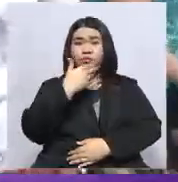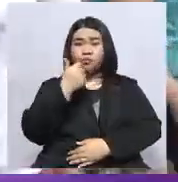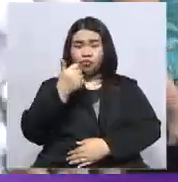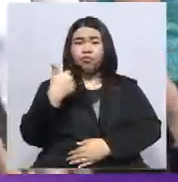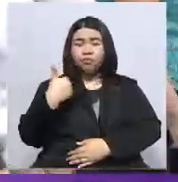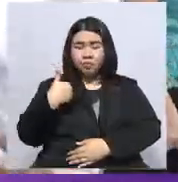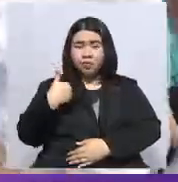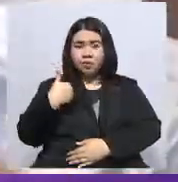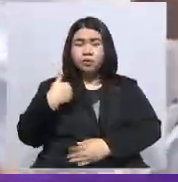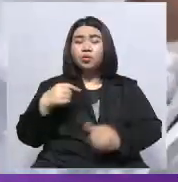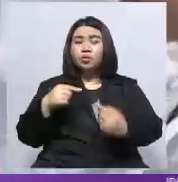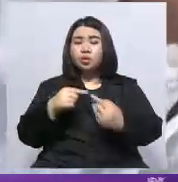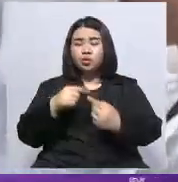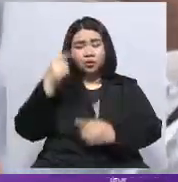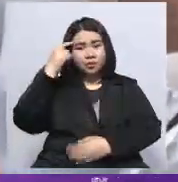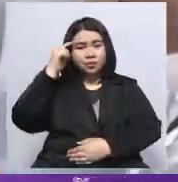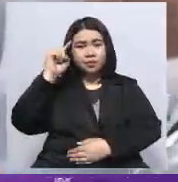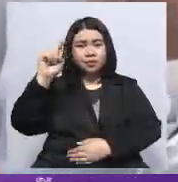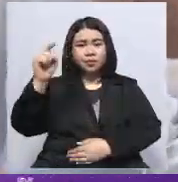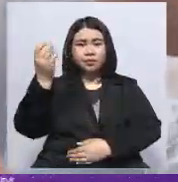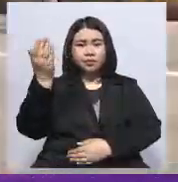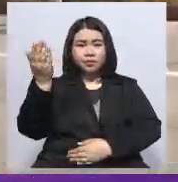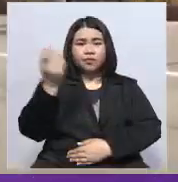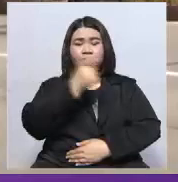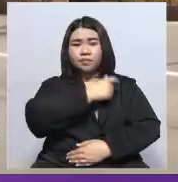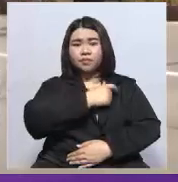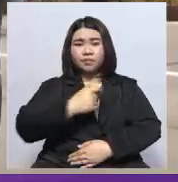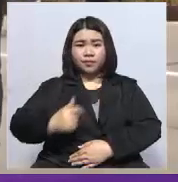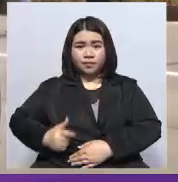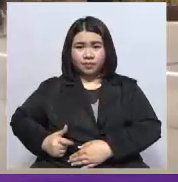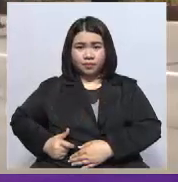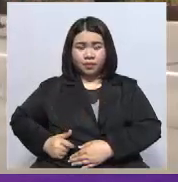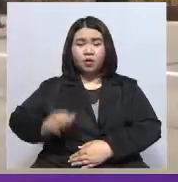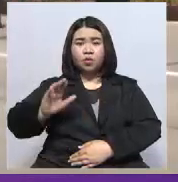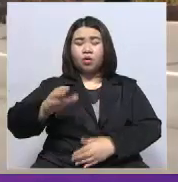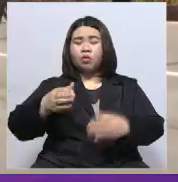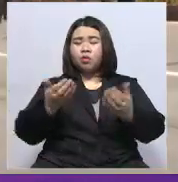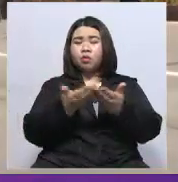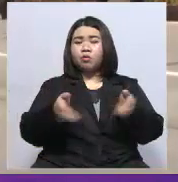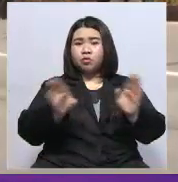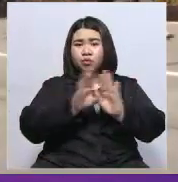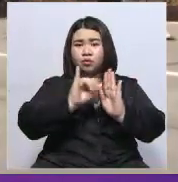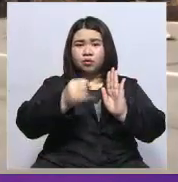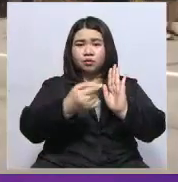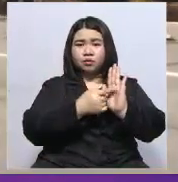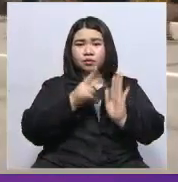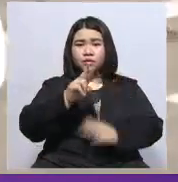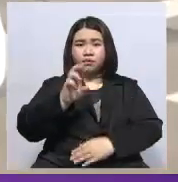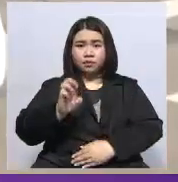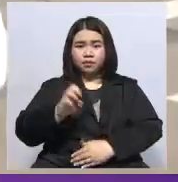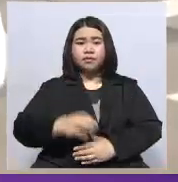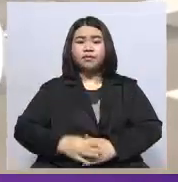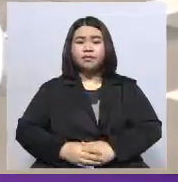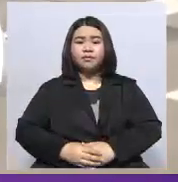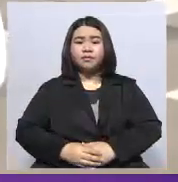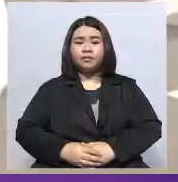ะเรายังได้แสดงความสำนึกในพระมหากรุณาธิคุณของพระมหากษัตริย์แห่งราชวงศ์จักรีอีกด้วย